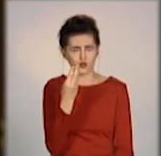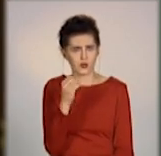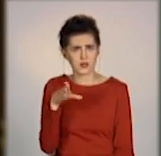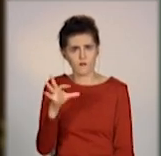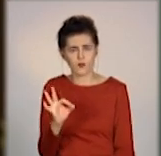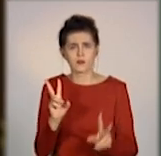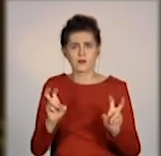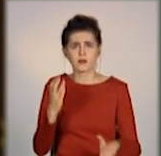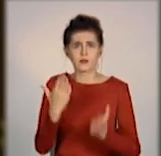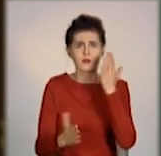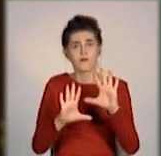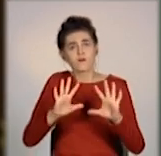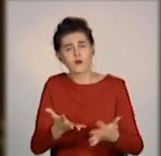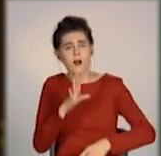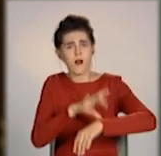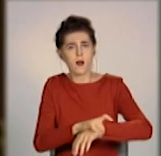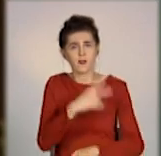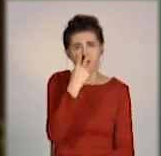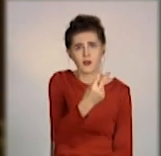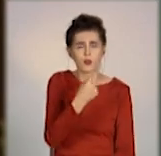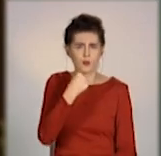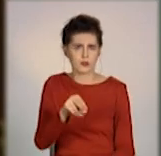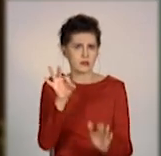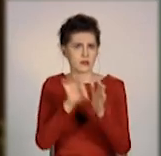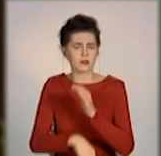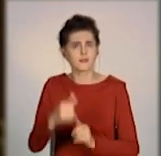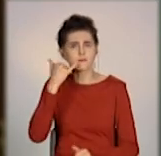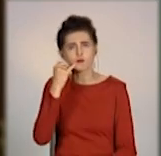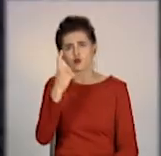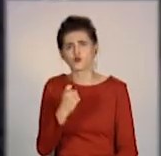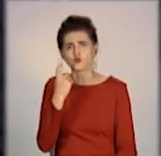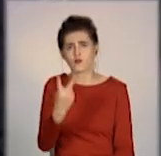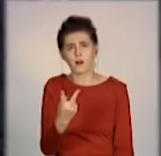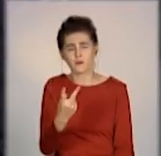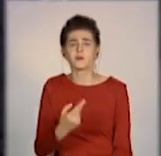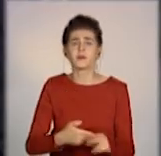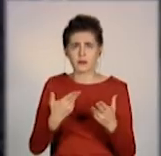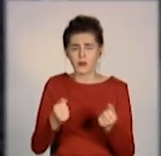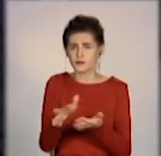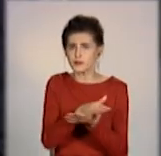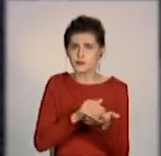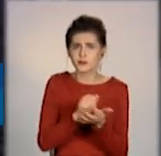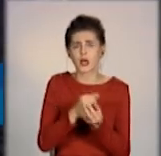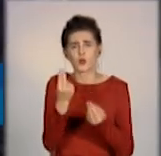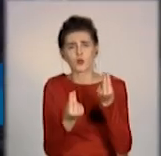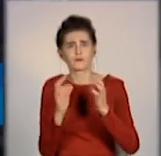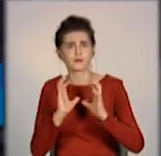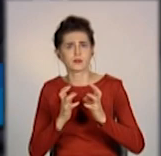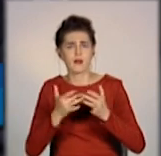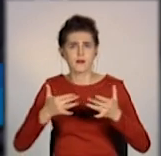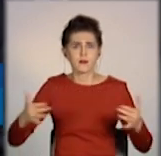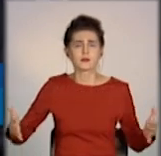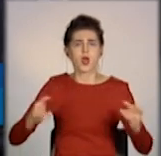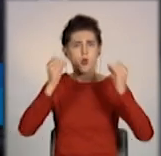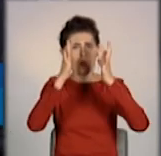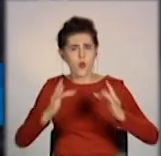тому. Просто наберите 102, сообщите, но надо сохранить праздник для наших детей. Пошкоджені іграшок або інших декоративних прикрас з